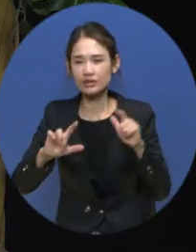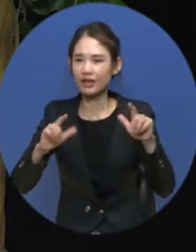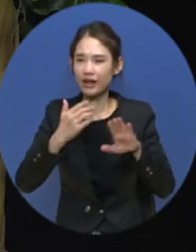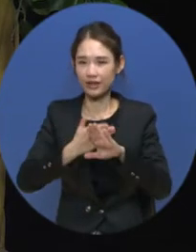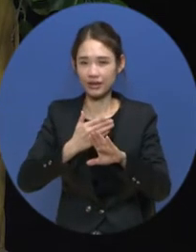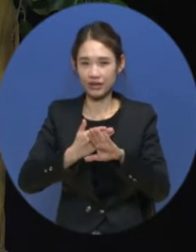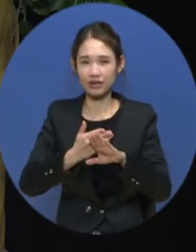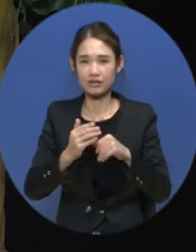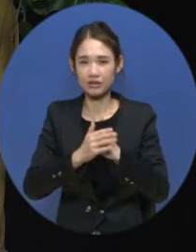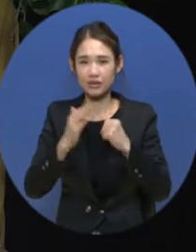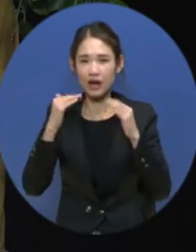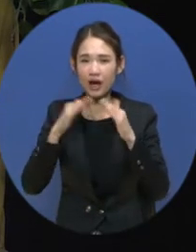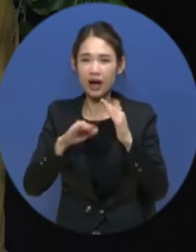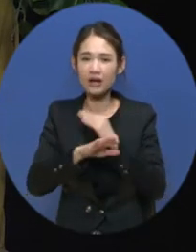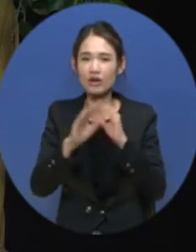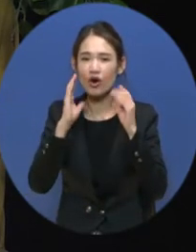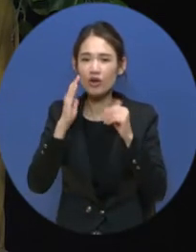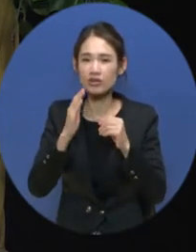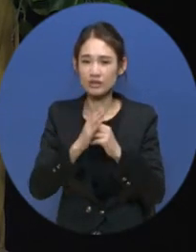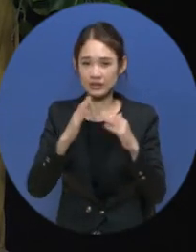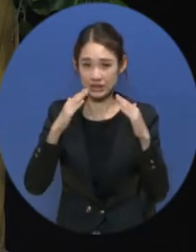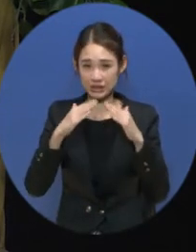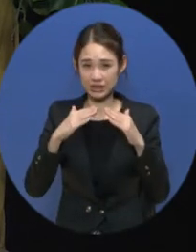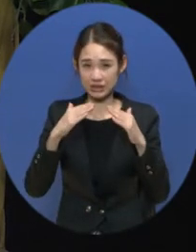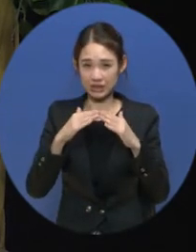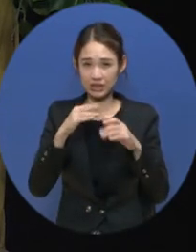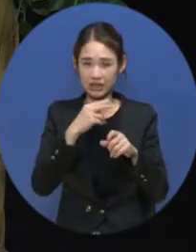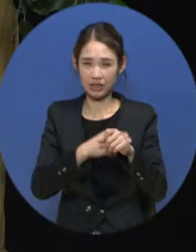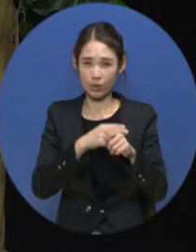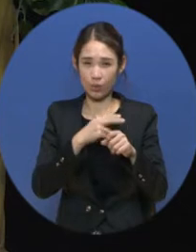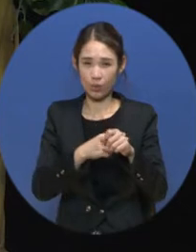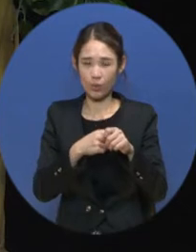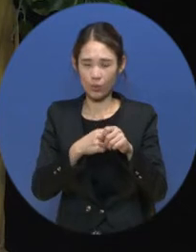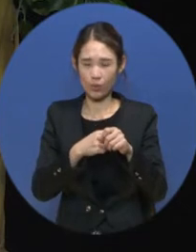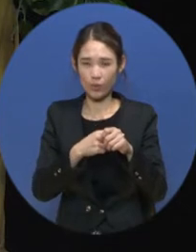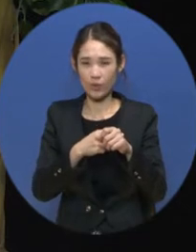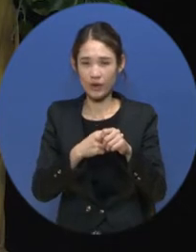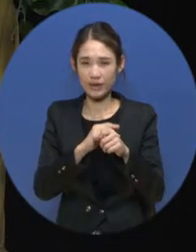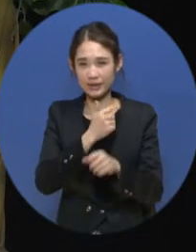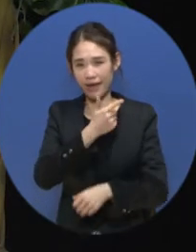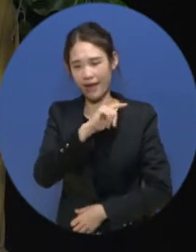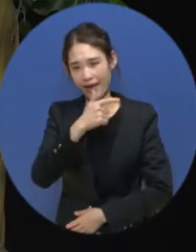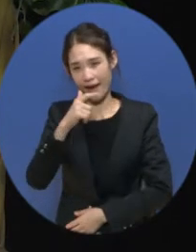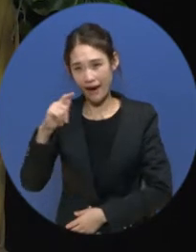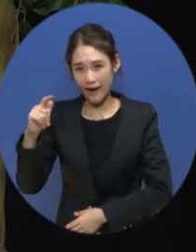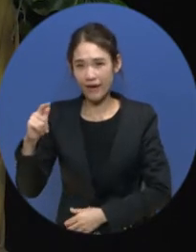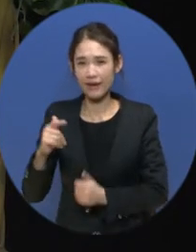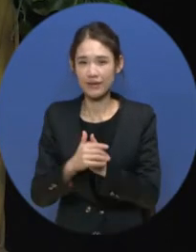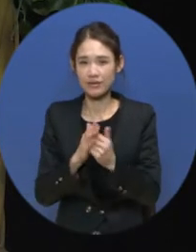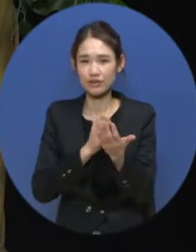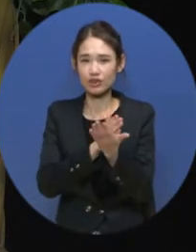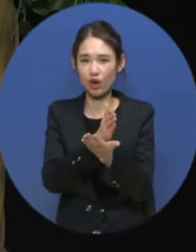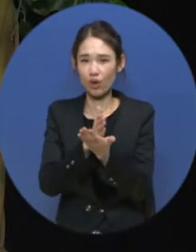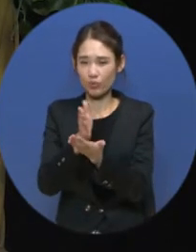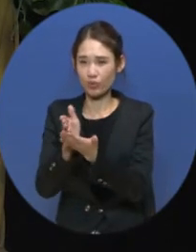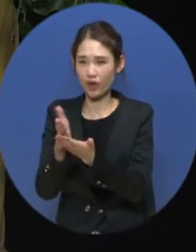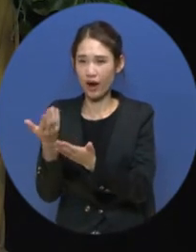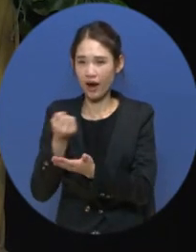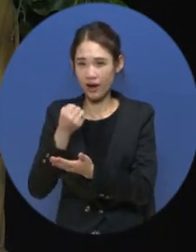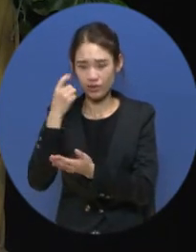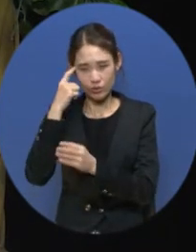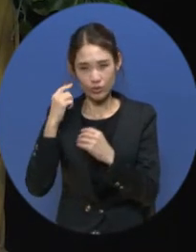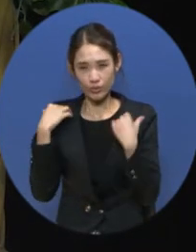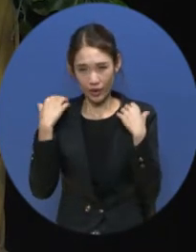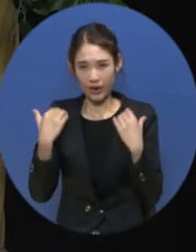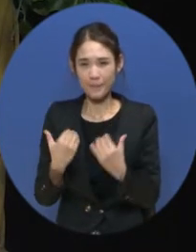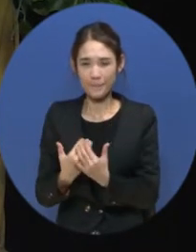이렇게 가정 어린이집에 어떤 교사들의 어떤 다양하게 네. 전문성을 갖고 발달